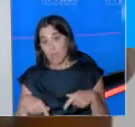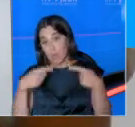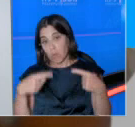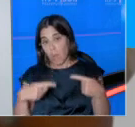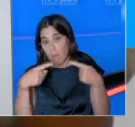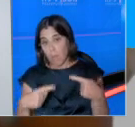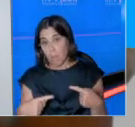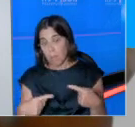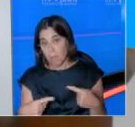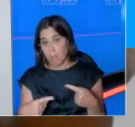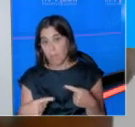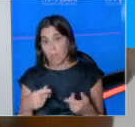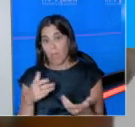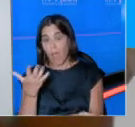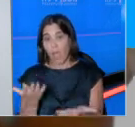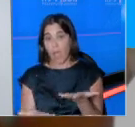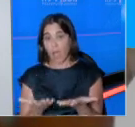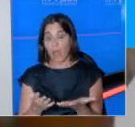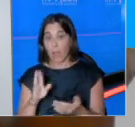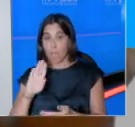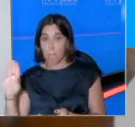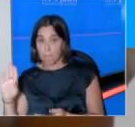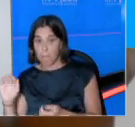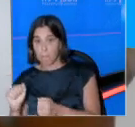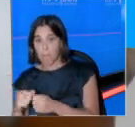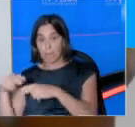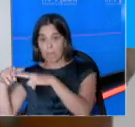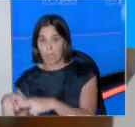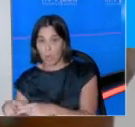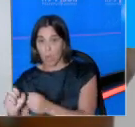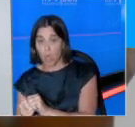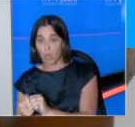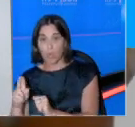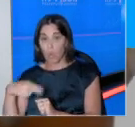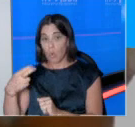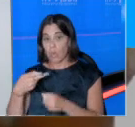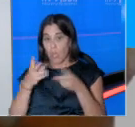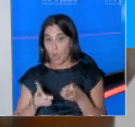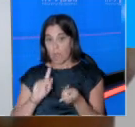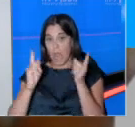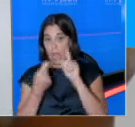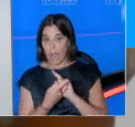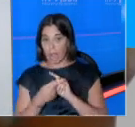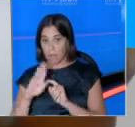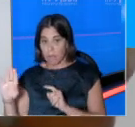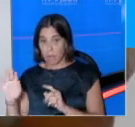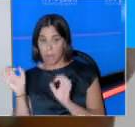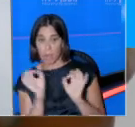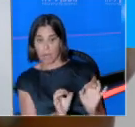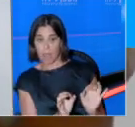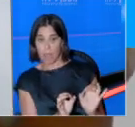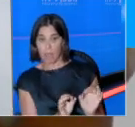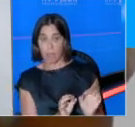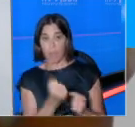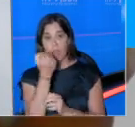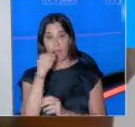ימים, הממשלת נתניהו תשרוד, או לא תהיה אופציה להחליף את נתניהו. מבחינתם, זה